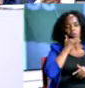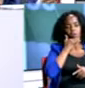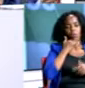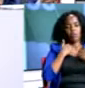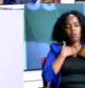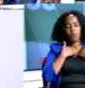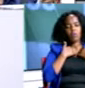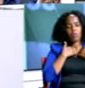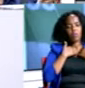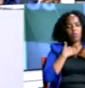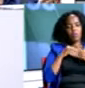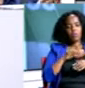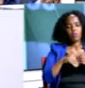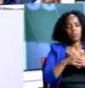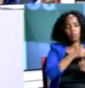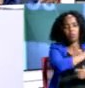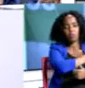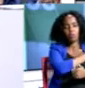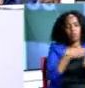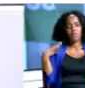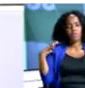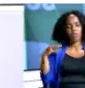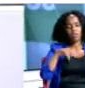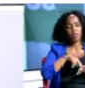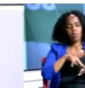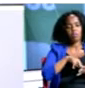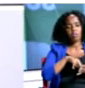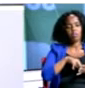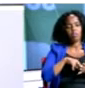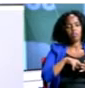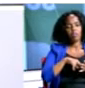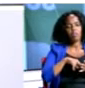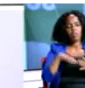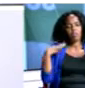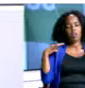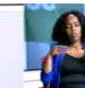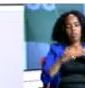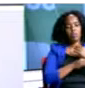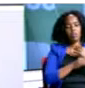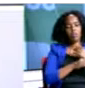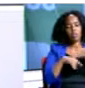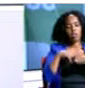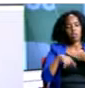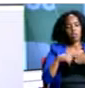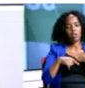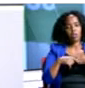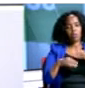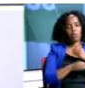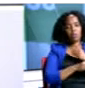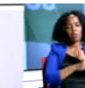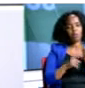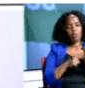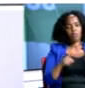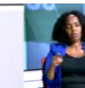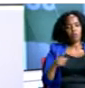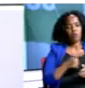kabinif wanti tahu dia sifat dia kan mu abang sifat dia biar kenya kan nanu saat itu kan biya biksu